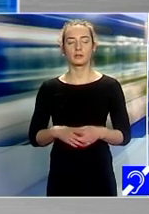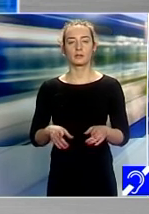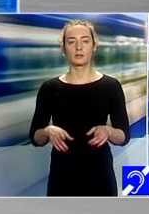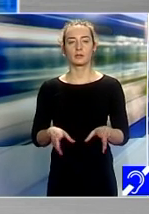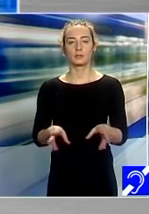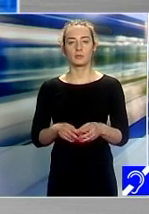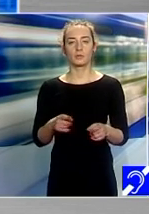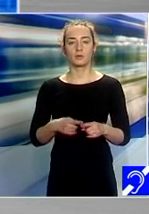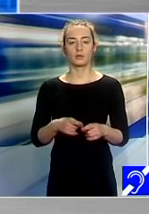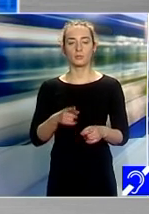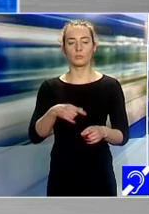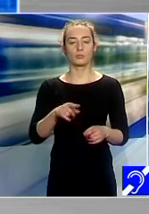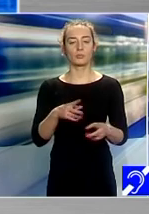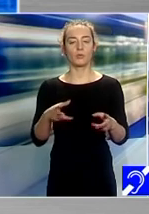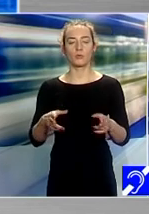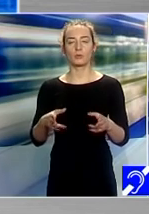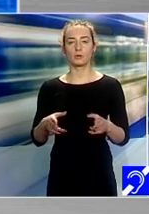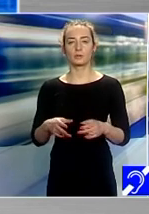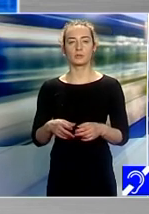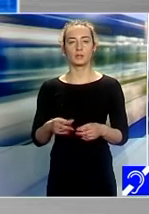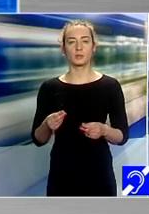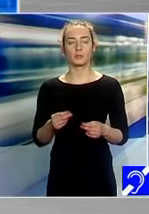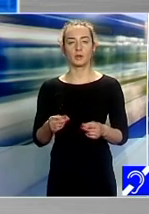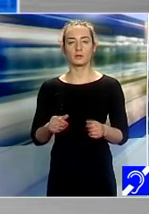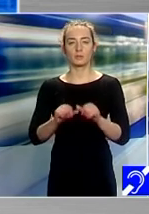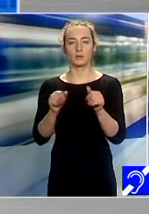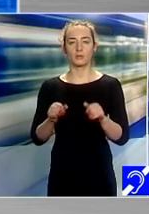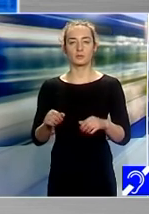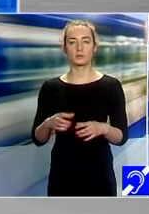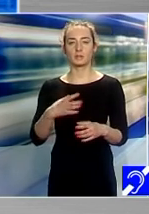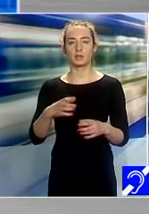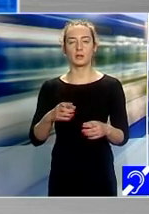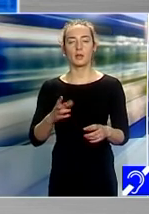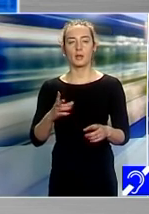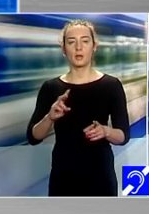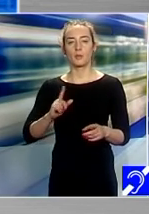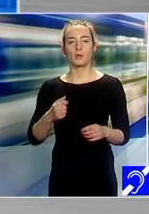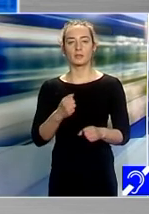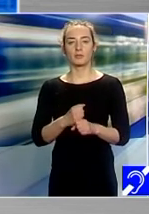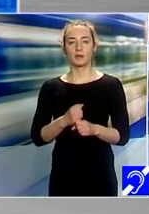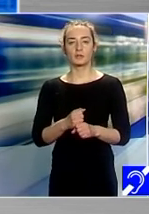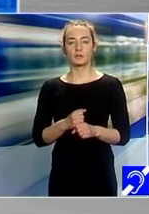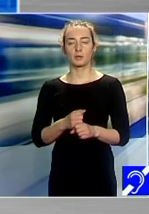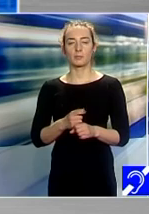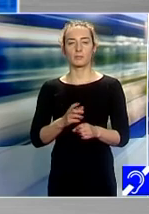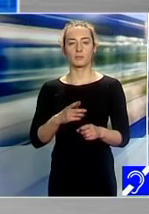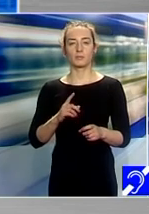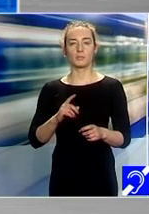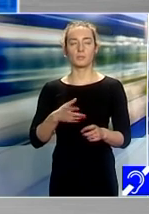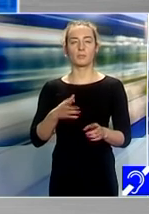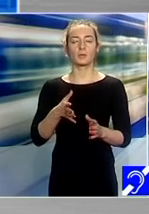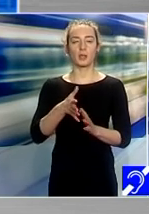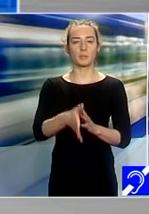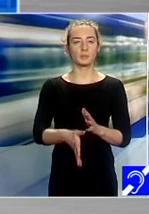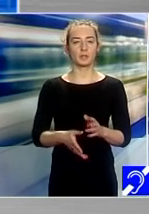oncologia. Și chiar pe programul de reconstrucție de sân poate găsim o aplicabilitate pentru această cameră hiperbară la care am